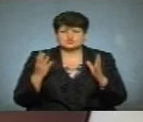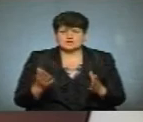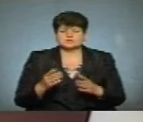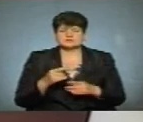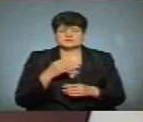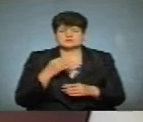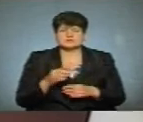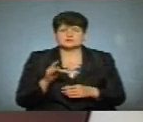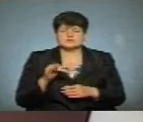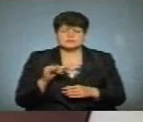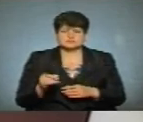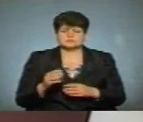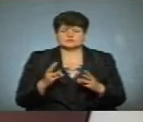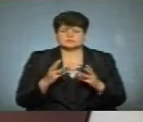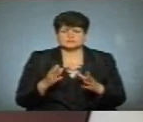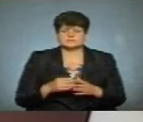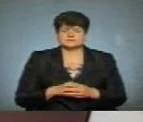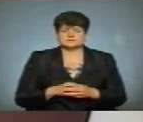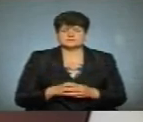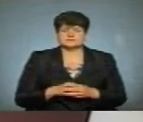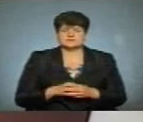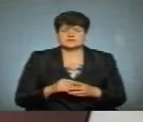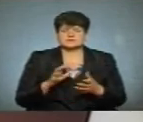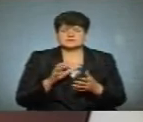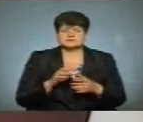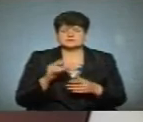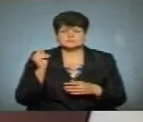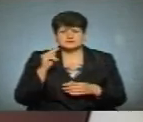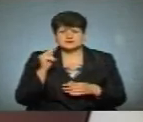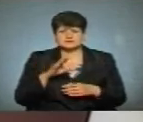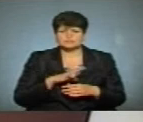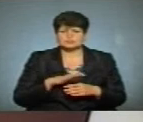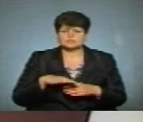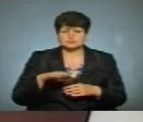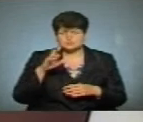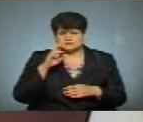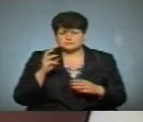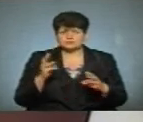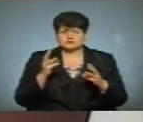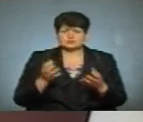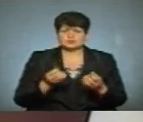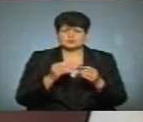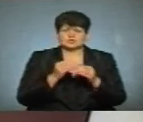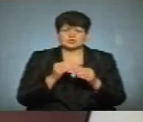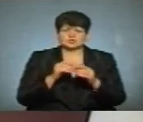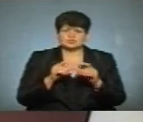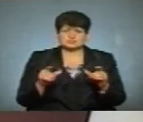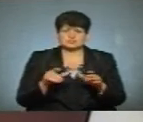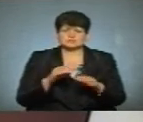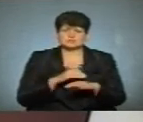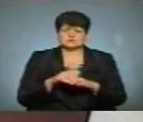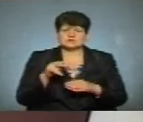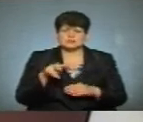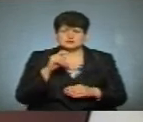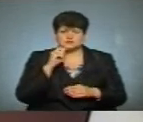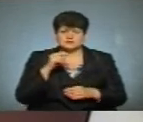речниця пожежно-рятувальної служби області Ірина Крупа. Заняття відбулися на території Державної пожежно-рятувальної частини на вулиці Лесі Українки